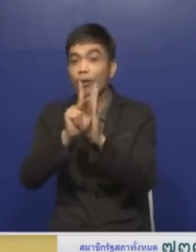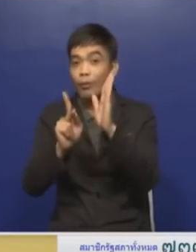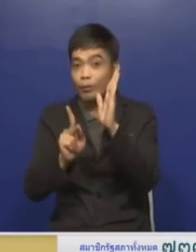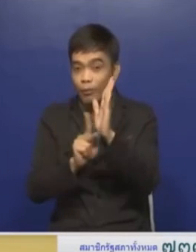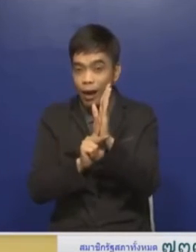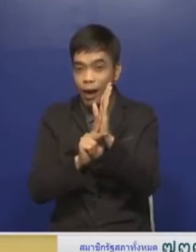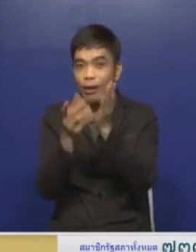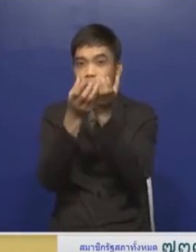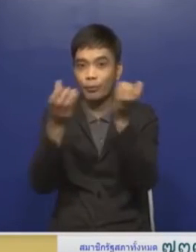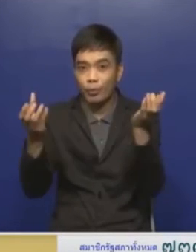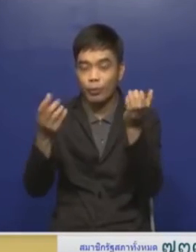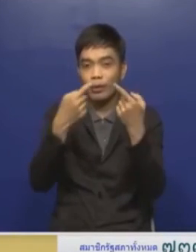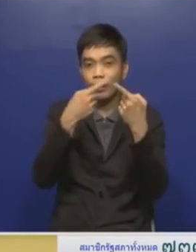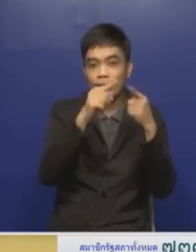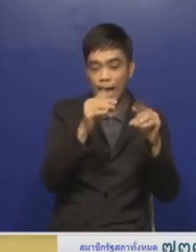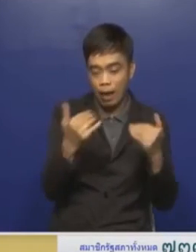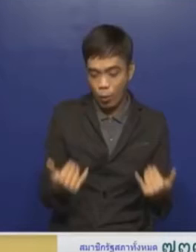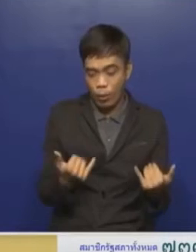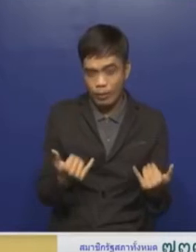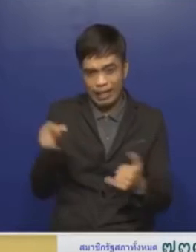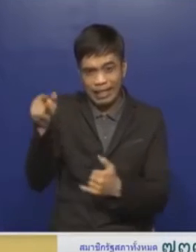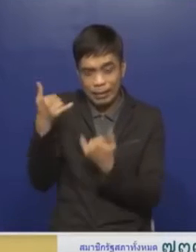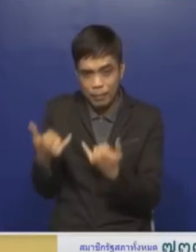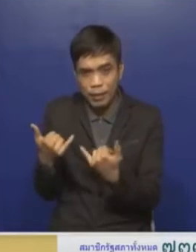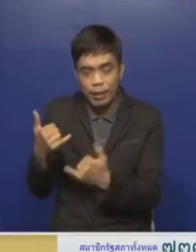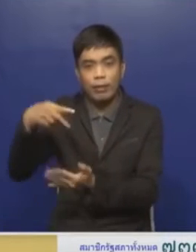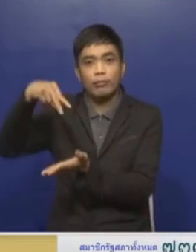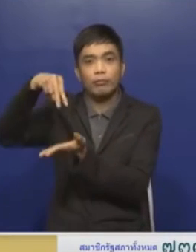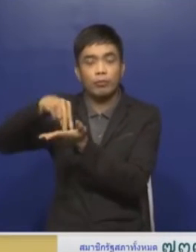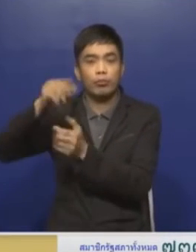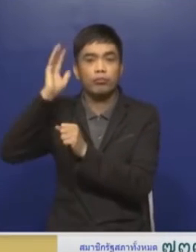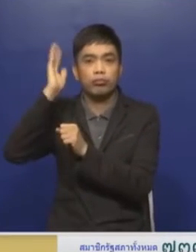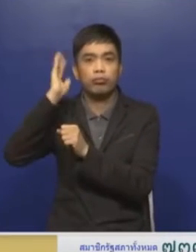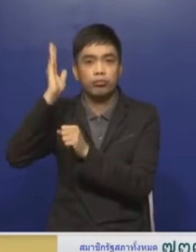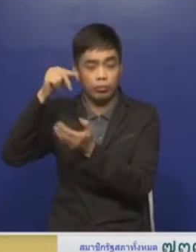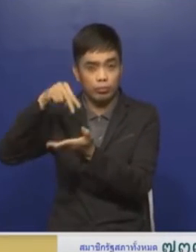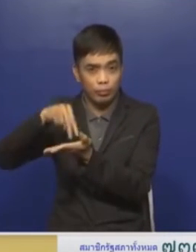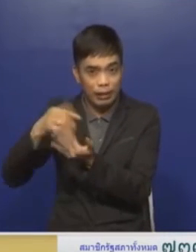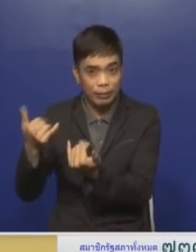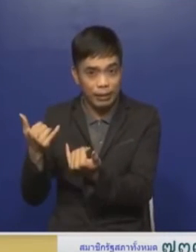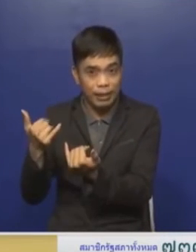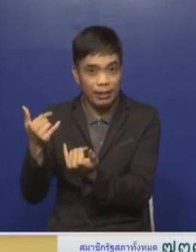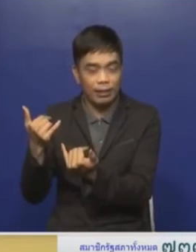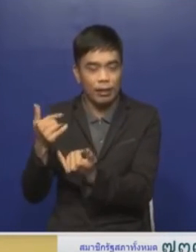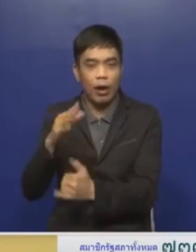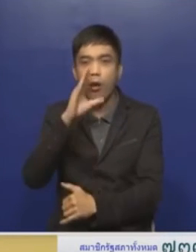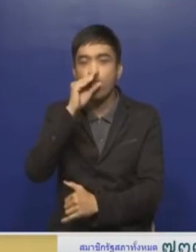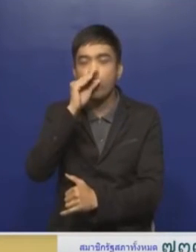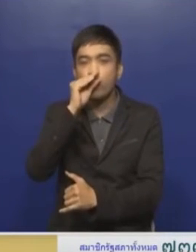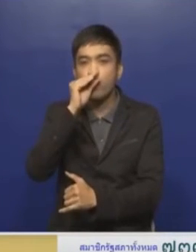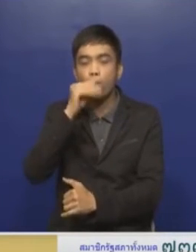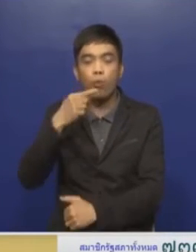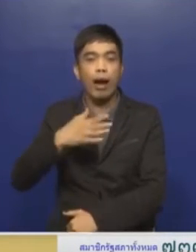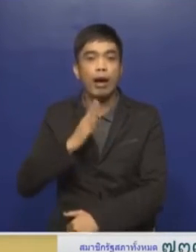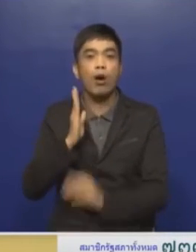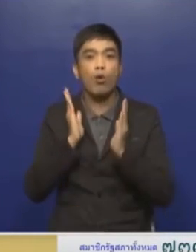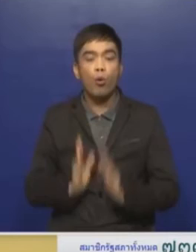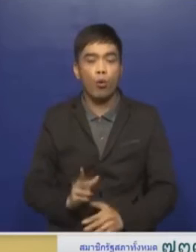แต่เมื่อกี้พวกพี่ปลายได้พี่ปลายผ่าผิว่าผู้ทมความคิด